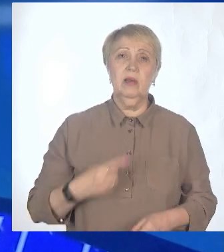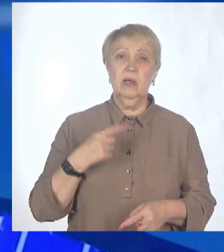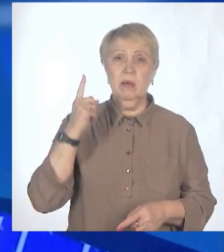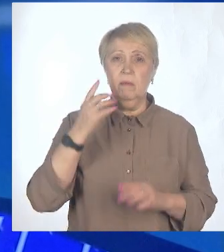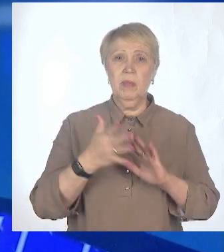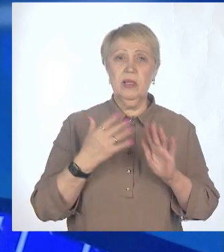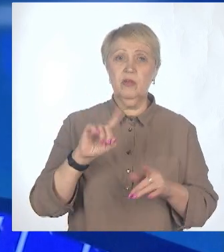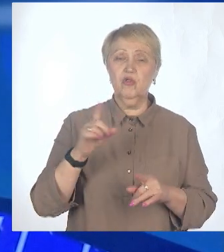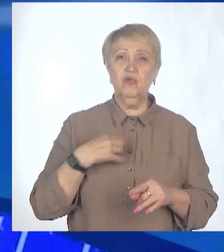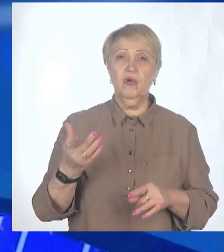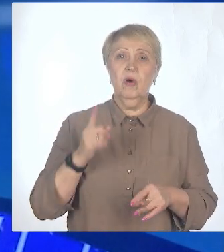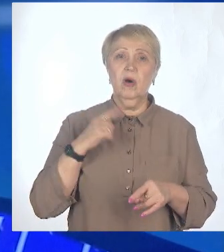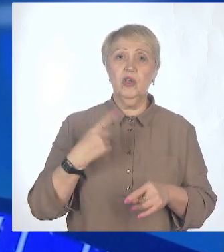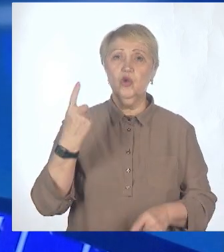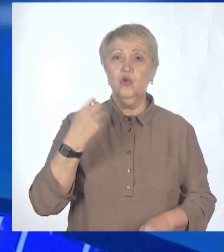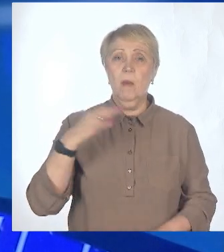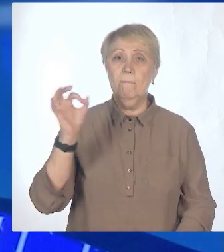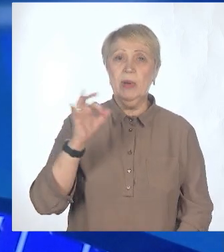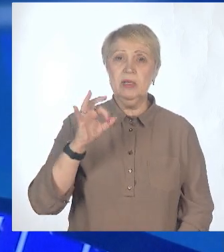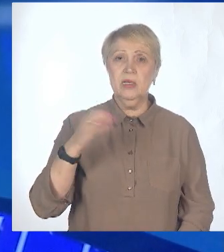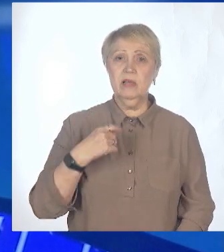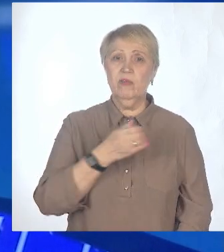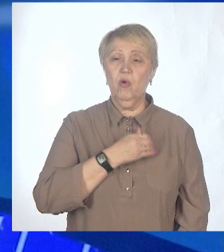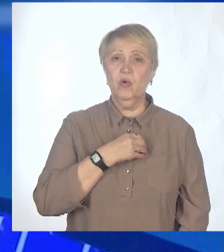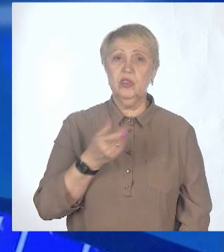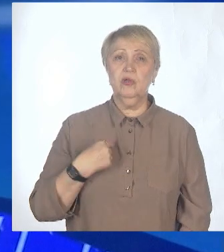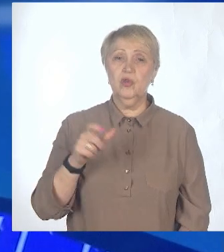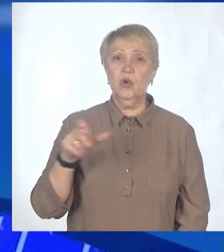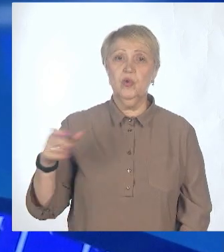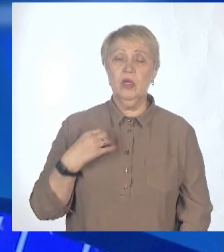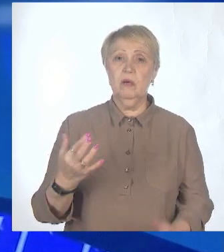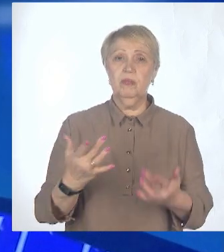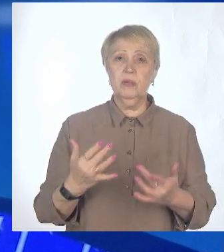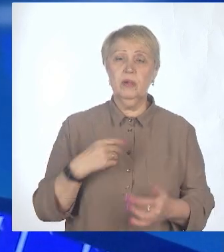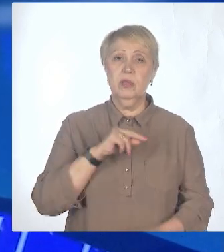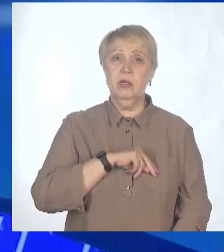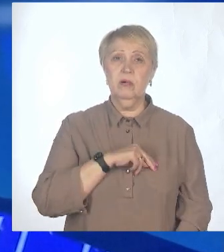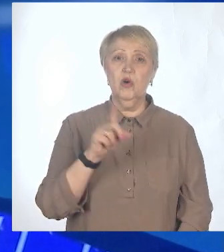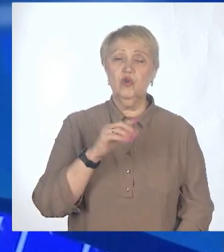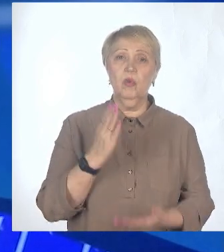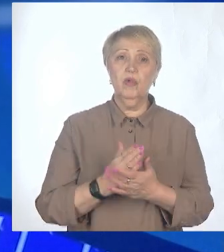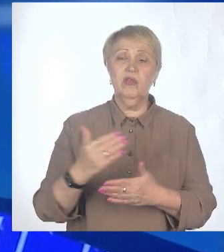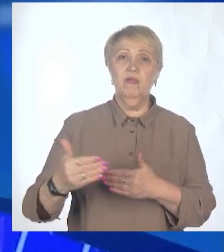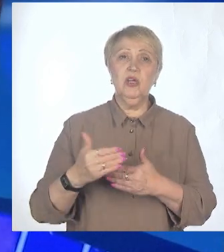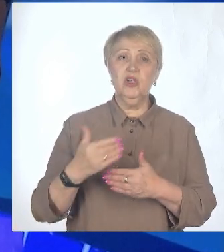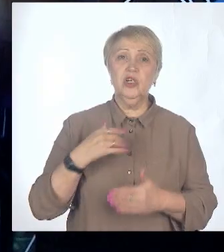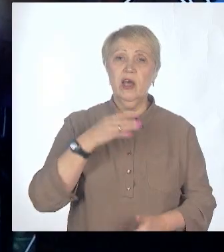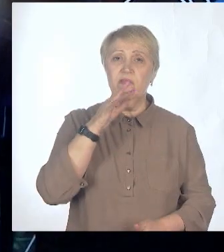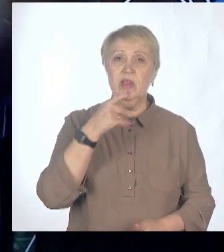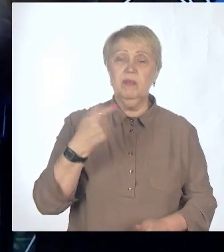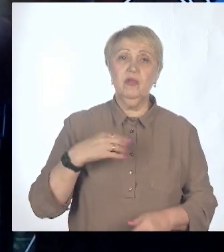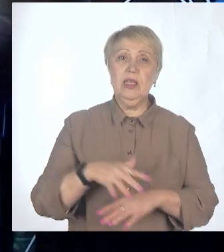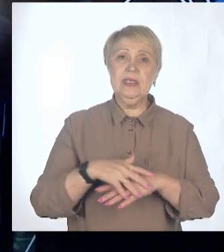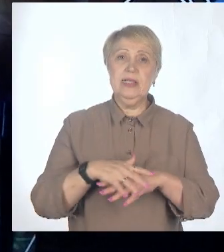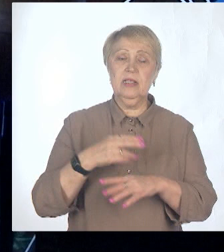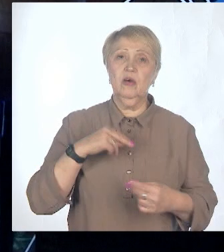на 100% не получится, но хочется услышать хоть какой-то прогноз, что будет в ближайшее время с рынком труда и как себя